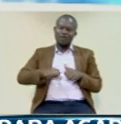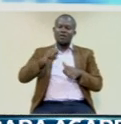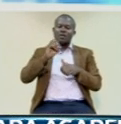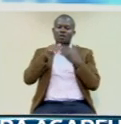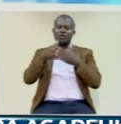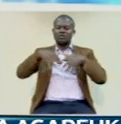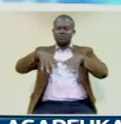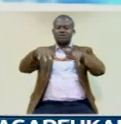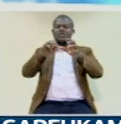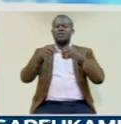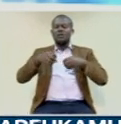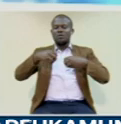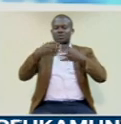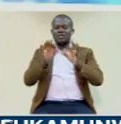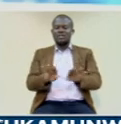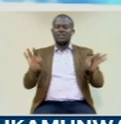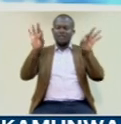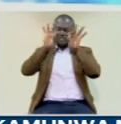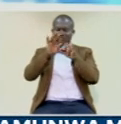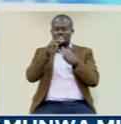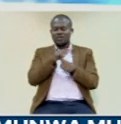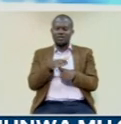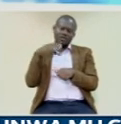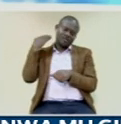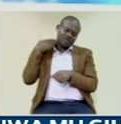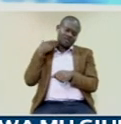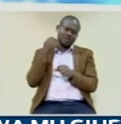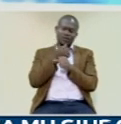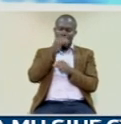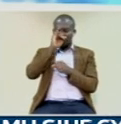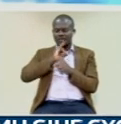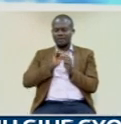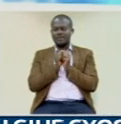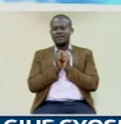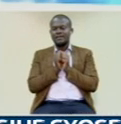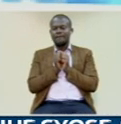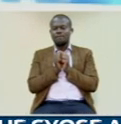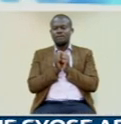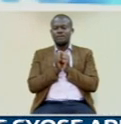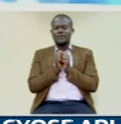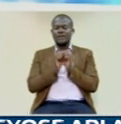bwamagana butesha agaciro bupfobya genocide yakorewe abatutsi.